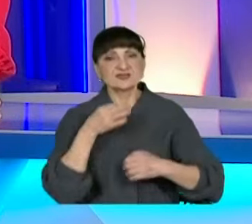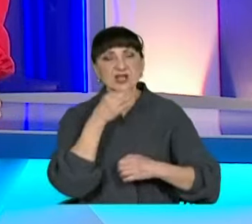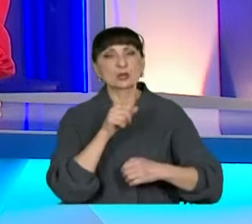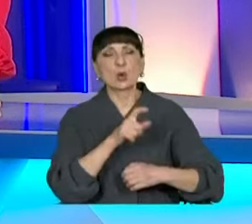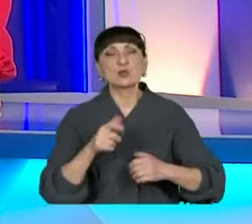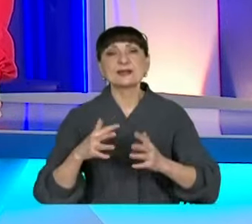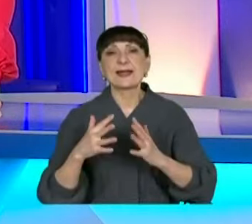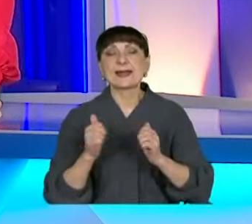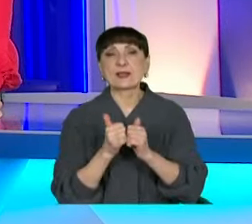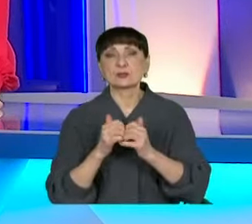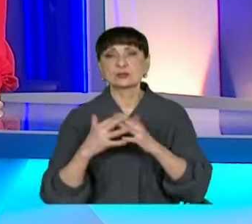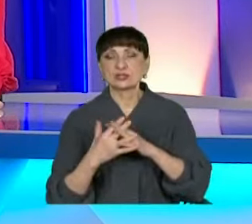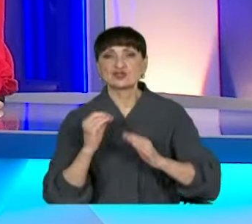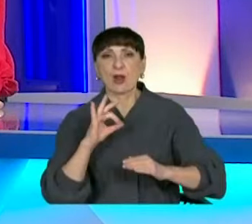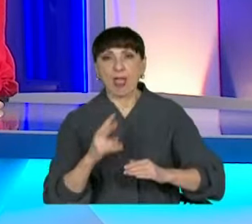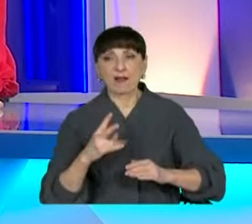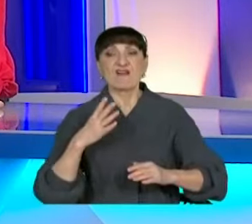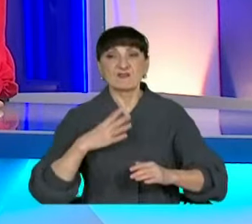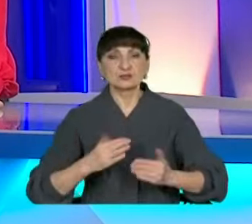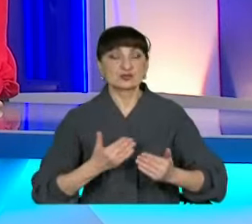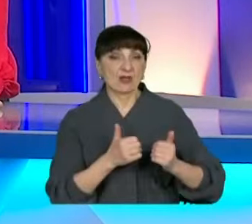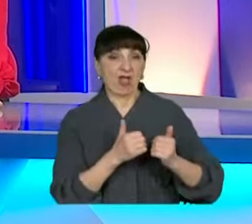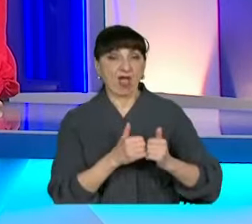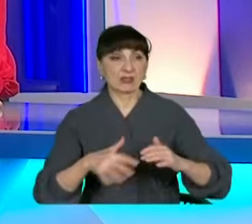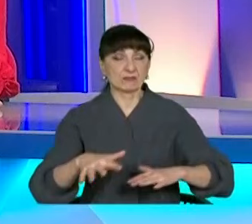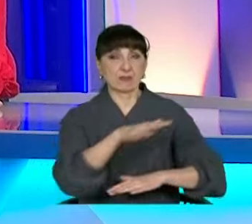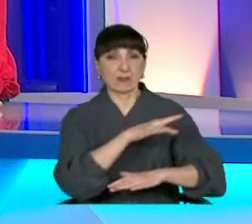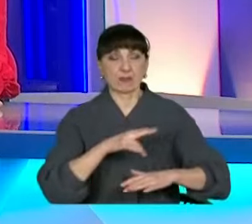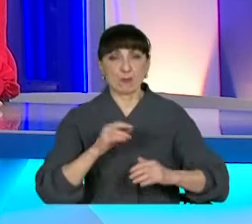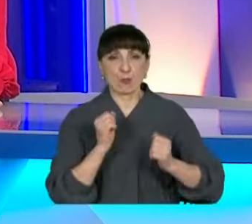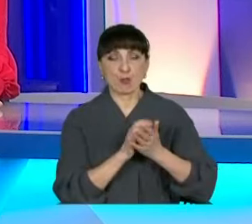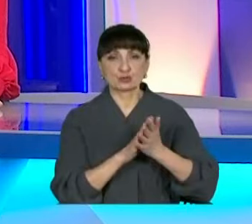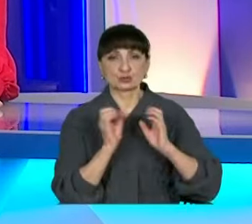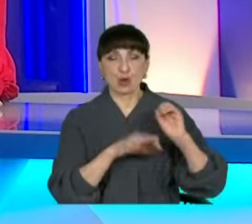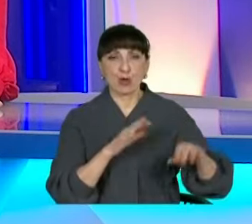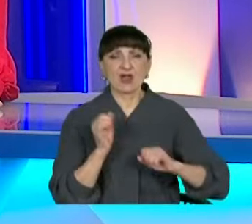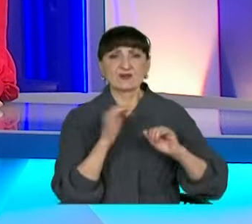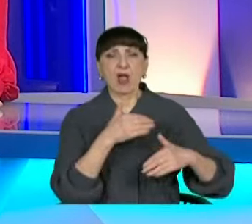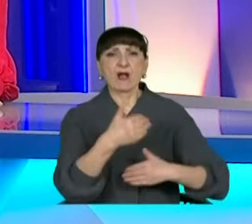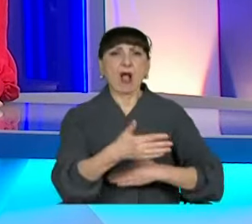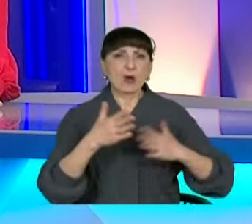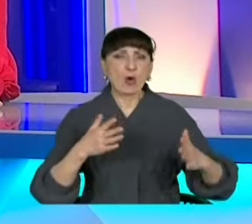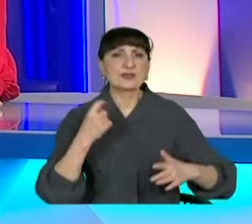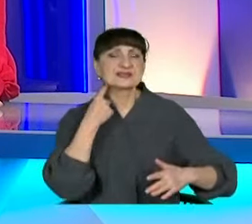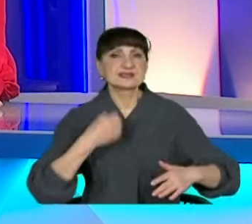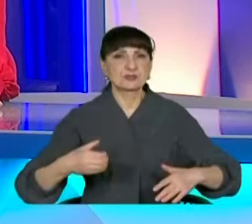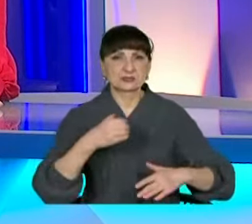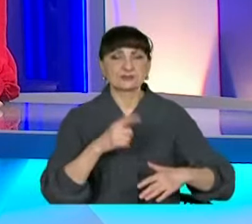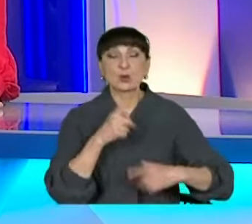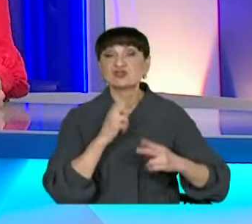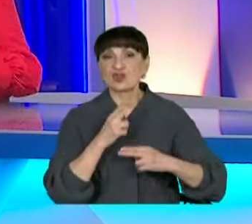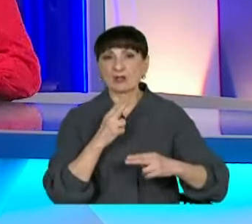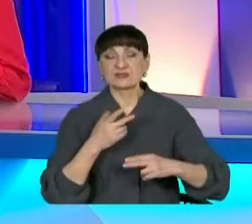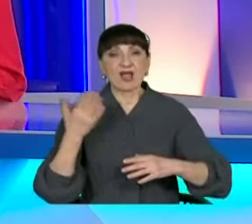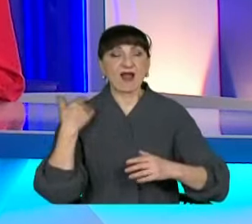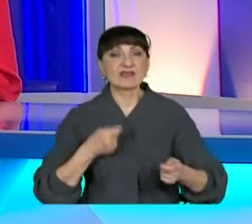жители села Щелек, которые вынуждены жить по соседству с огромной свалкой, куда выбрасывают коробки со спиртным. Люди сетуют, что